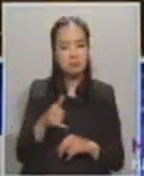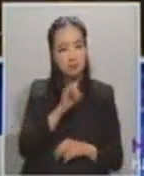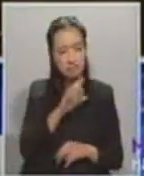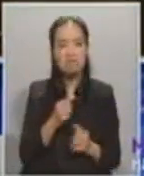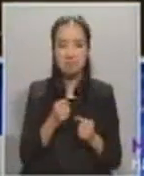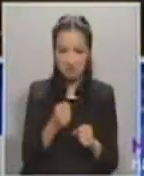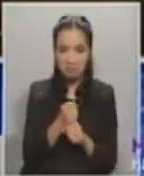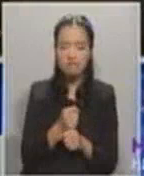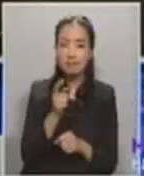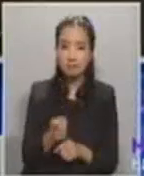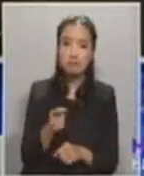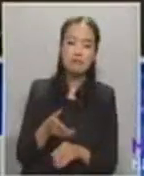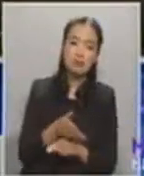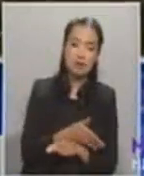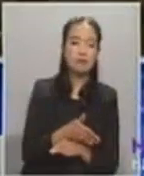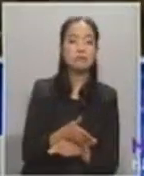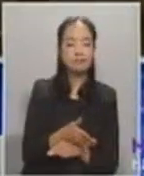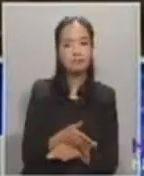ะแต่คือตั้งแต่ก่อนเกิดเหตุการณ์เนี่ย